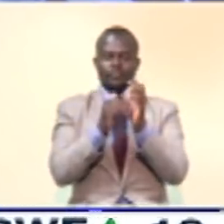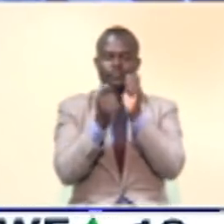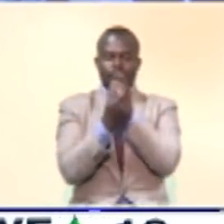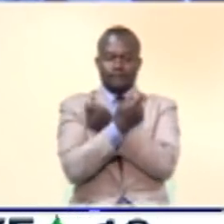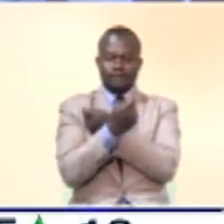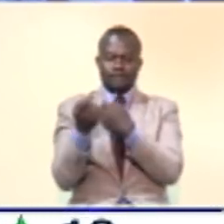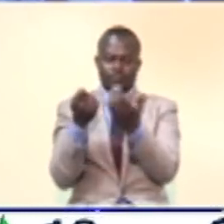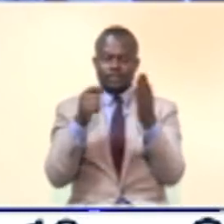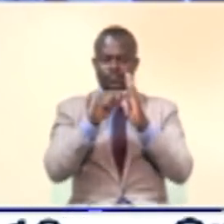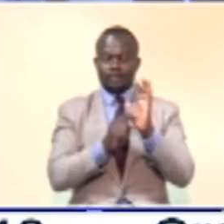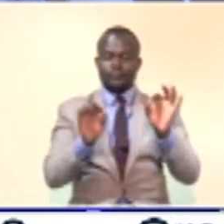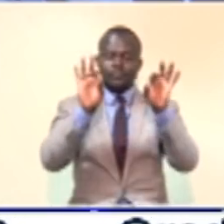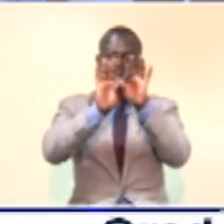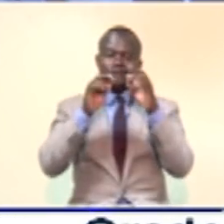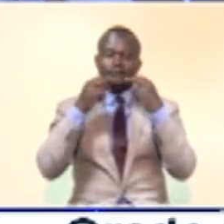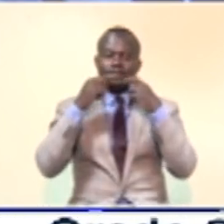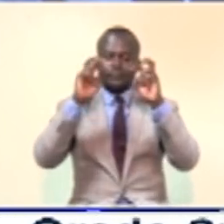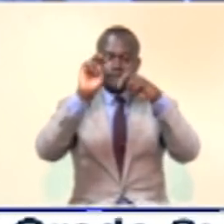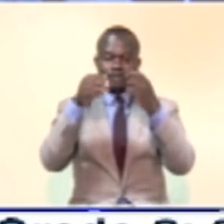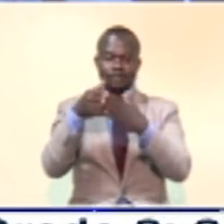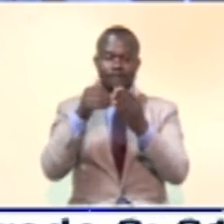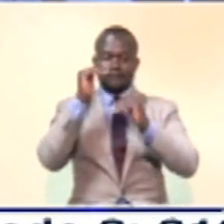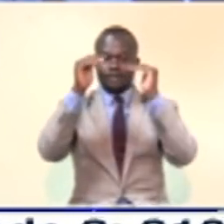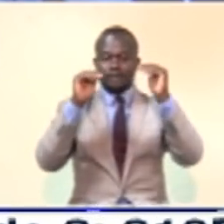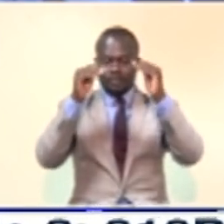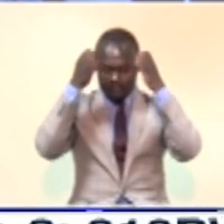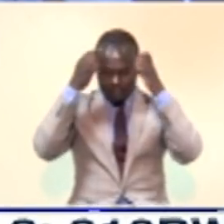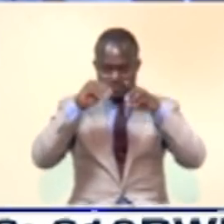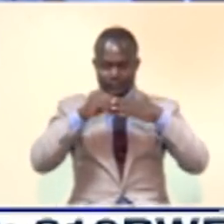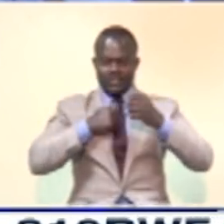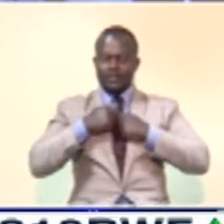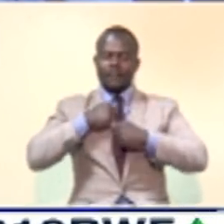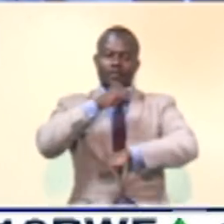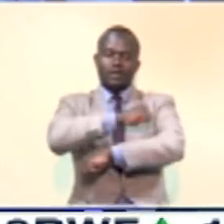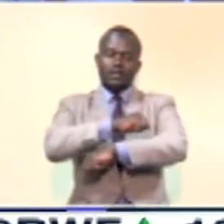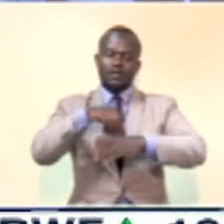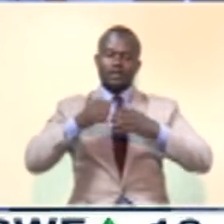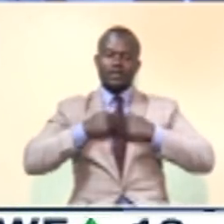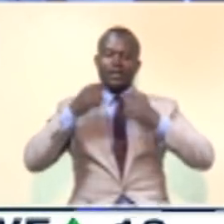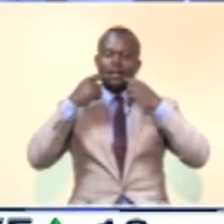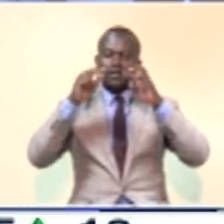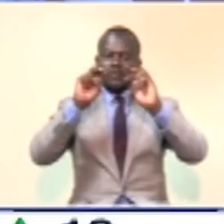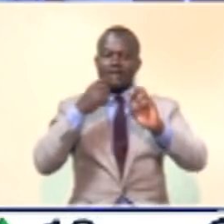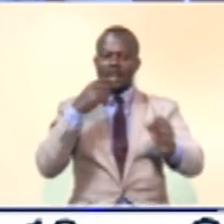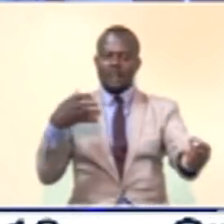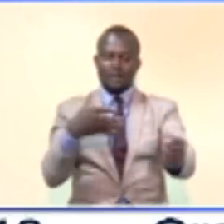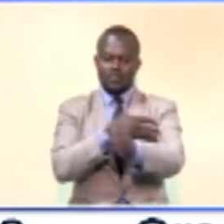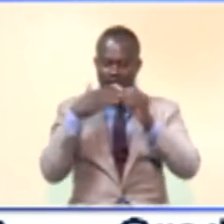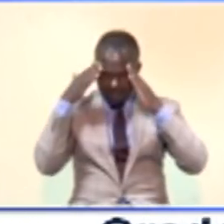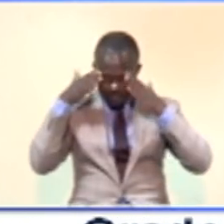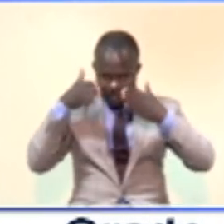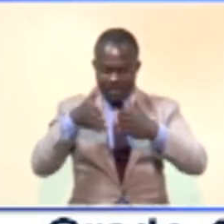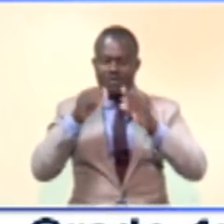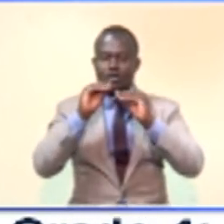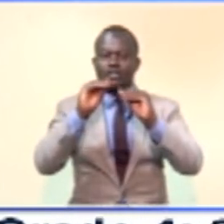duhindure ingingo tubabwire ko inzego z'uburezi mu Rwanda zivuga ko hari imbaraga zashyize mu